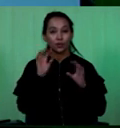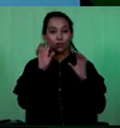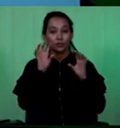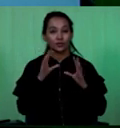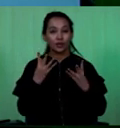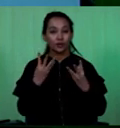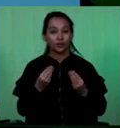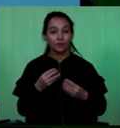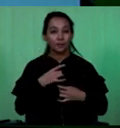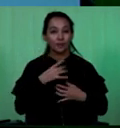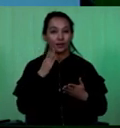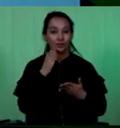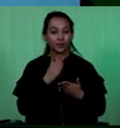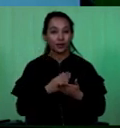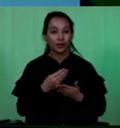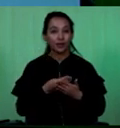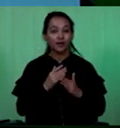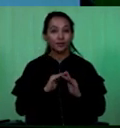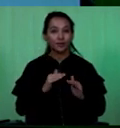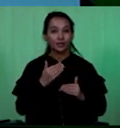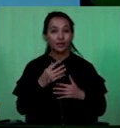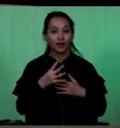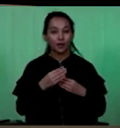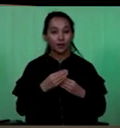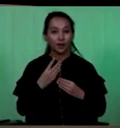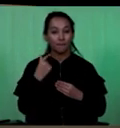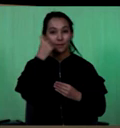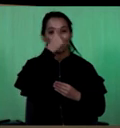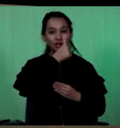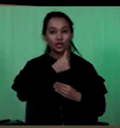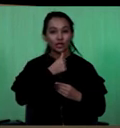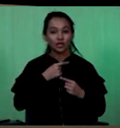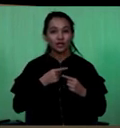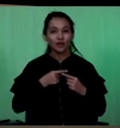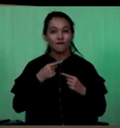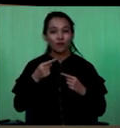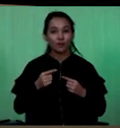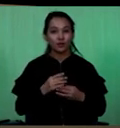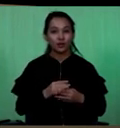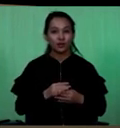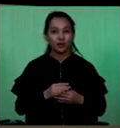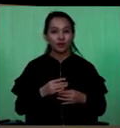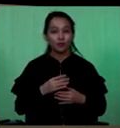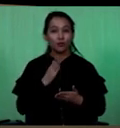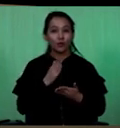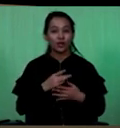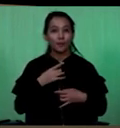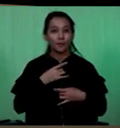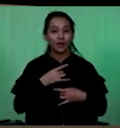kuni. Mana aziz o'quvchilar, biz sizlar bilan yil davomida nishonlanadigan bayramlar bilan yana bir